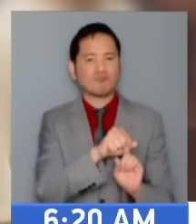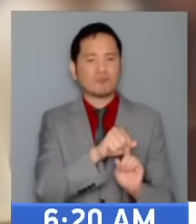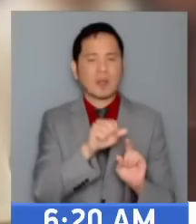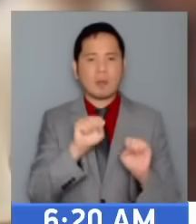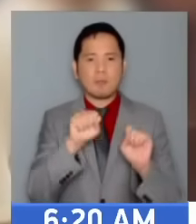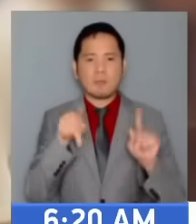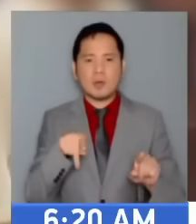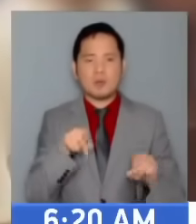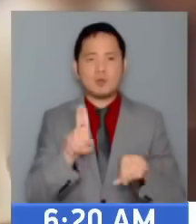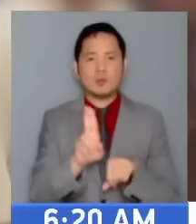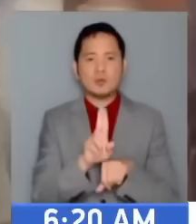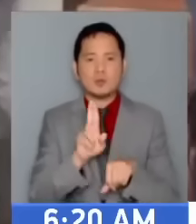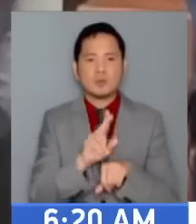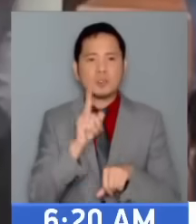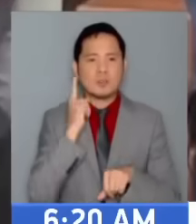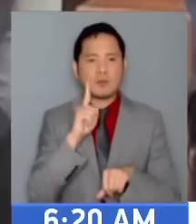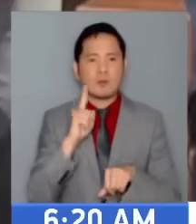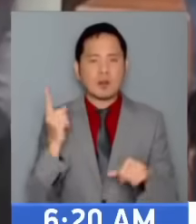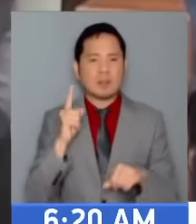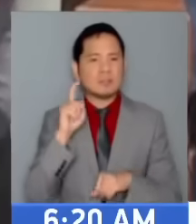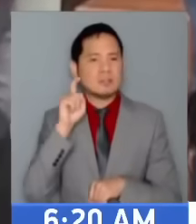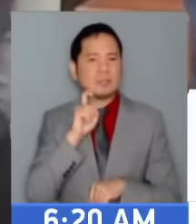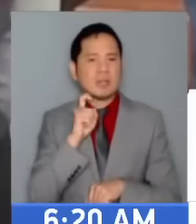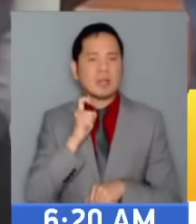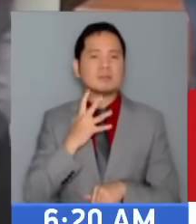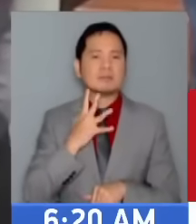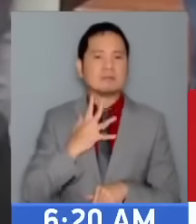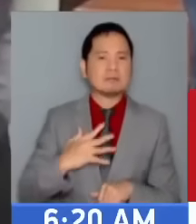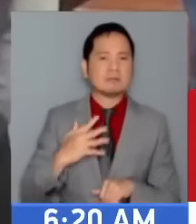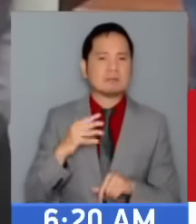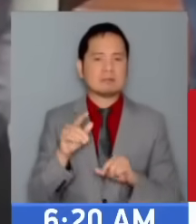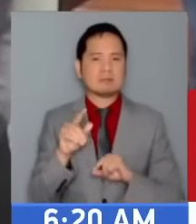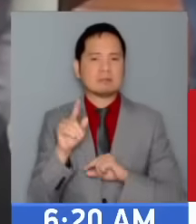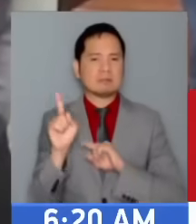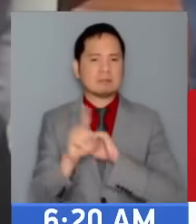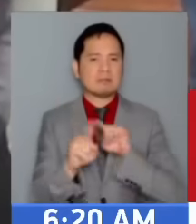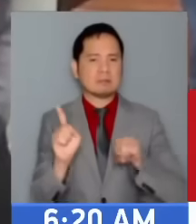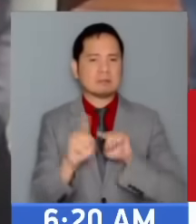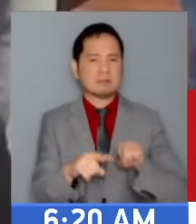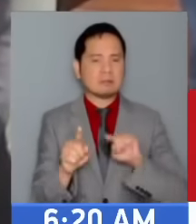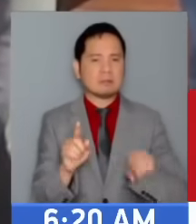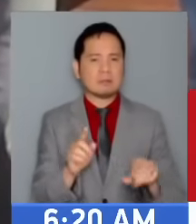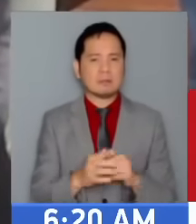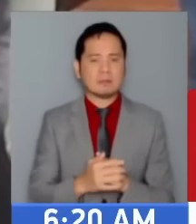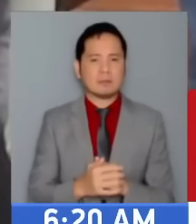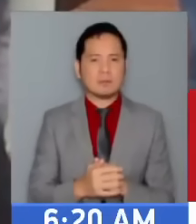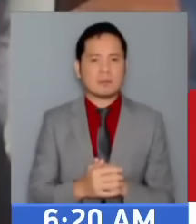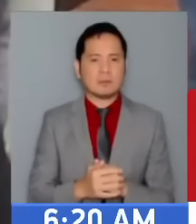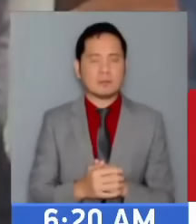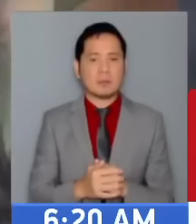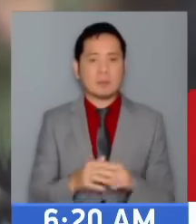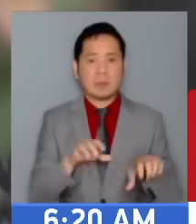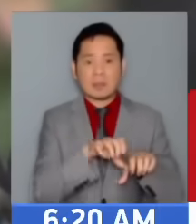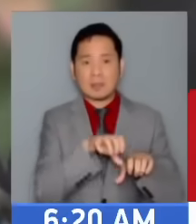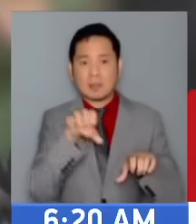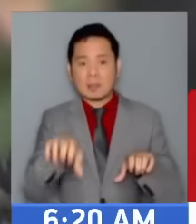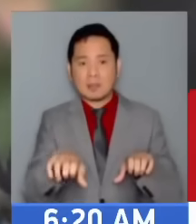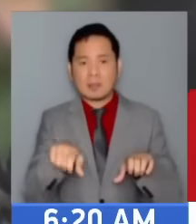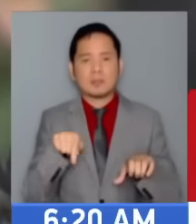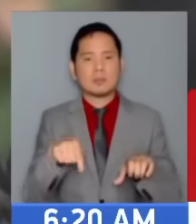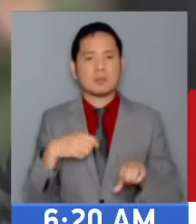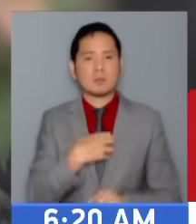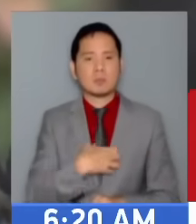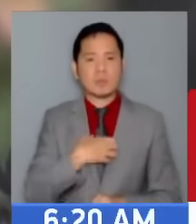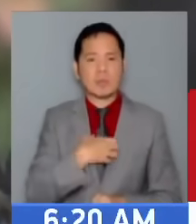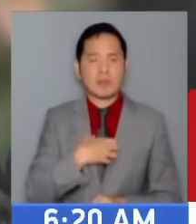saging Silang Cavite ayon sa pulisya isang tenant ng apartment ang nagreklamo sa kanilang hotline Hindi raw siya